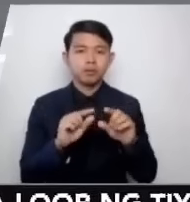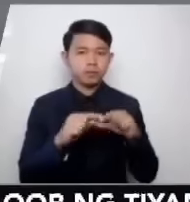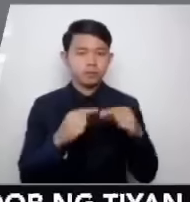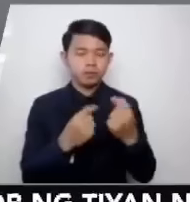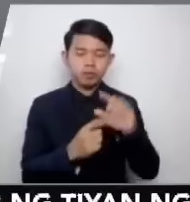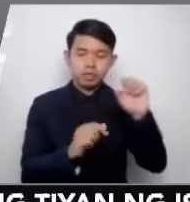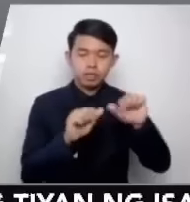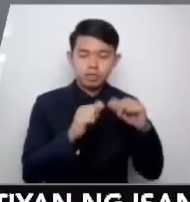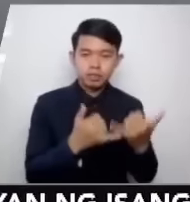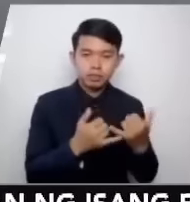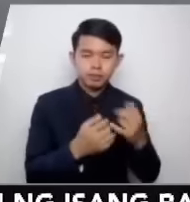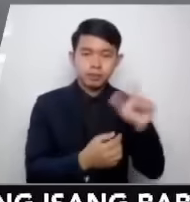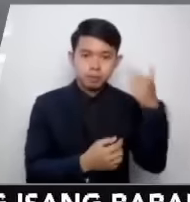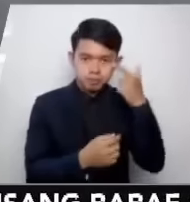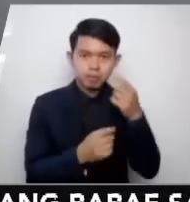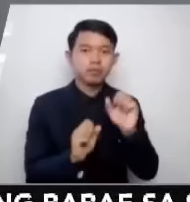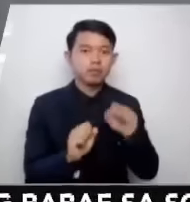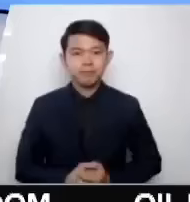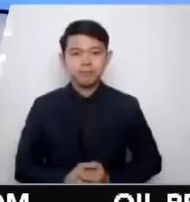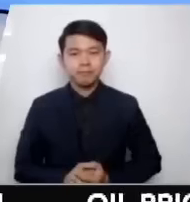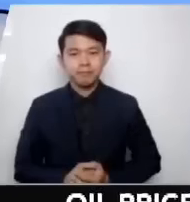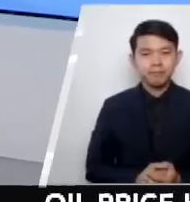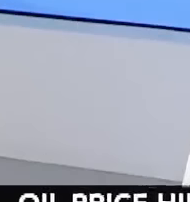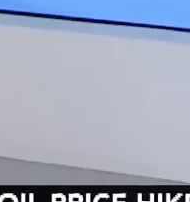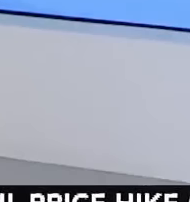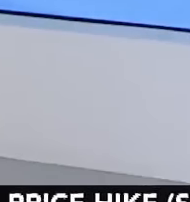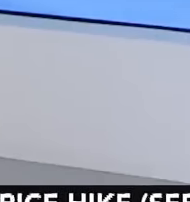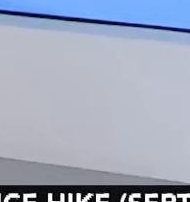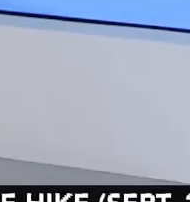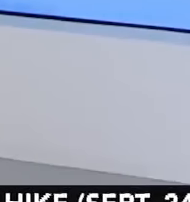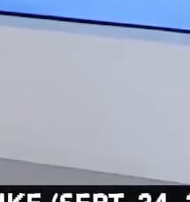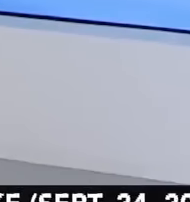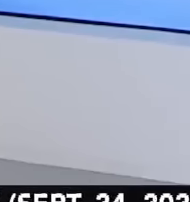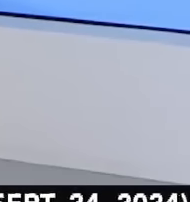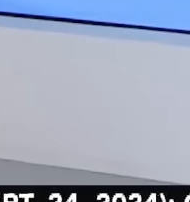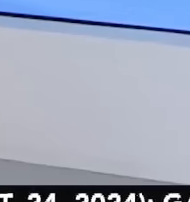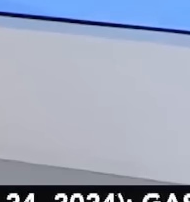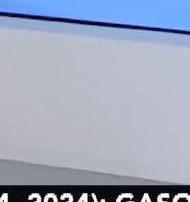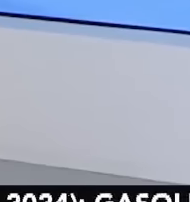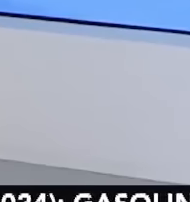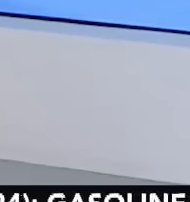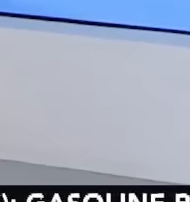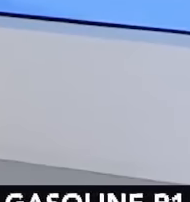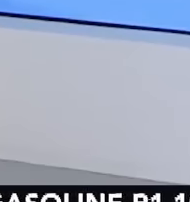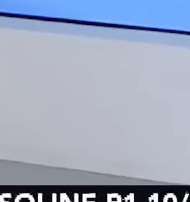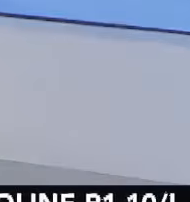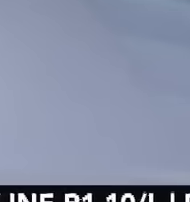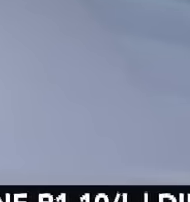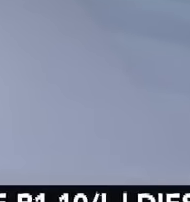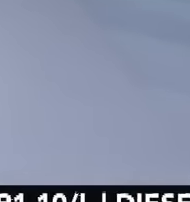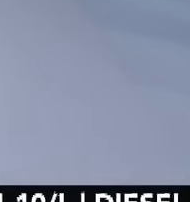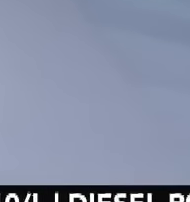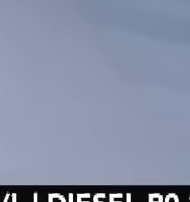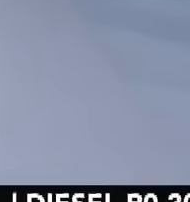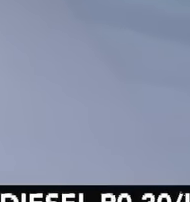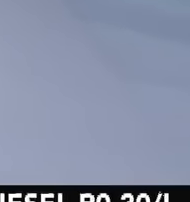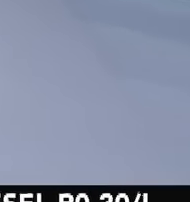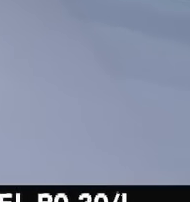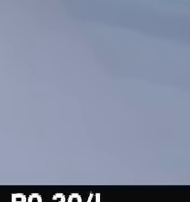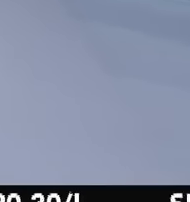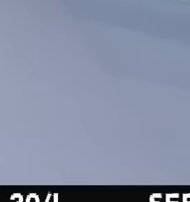mahihirapang makasakay. Ito ang Balitang Hali. Bahagi kami ng mas malaking misyon. 73 araw